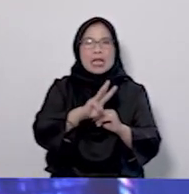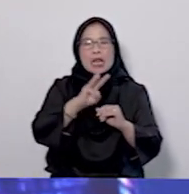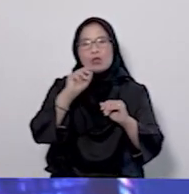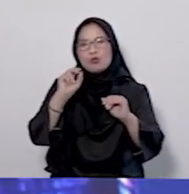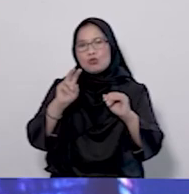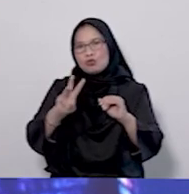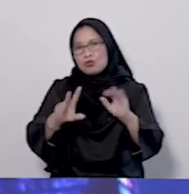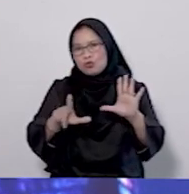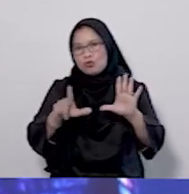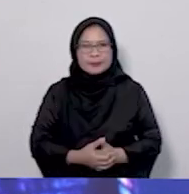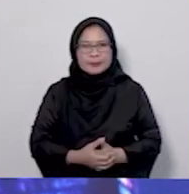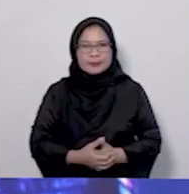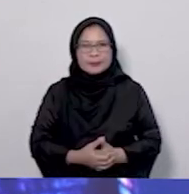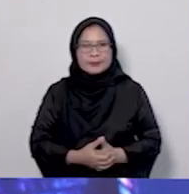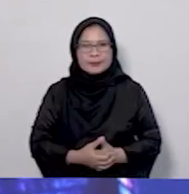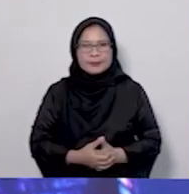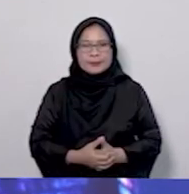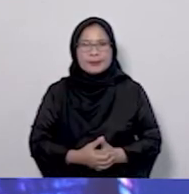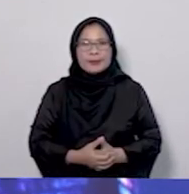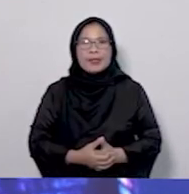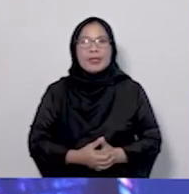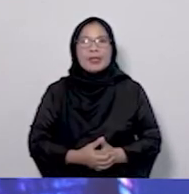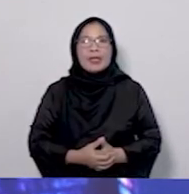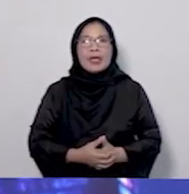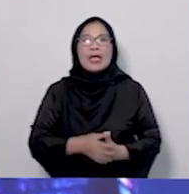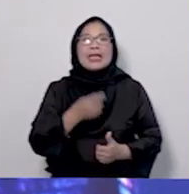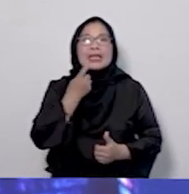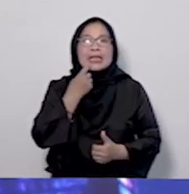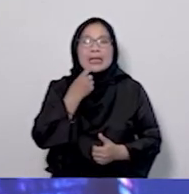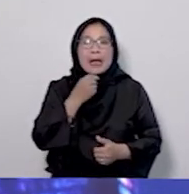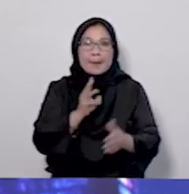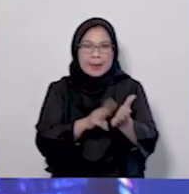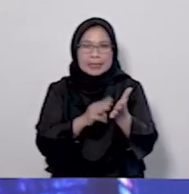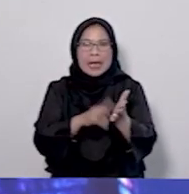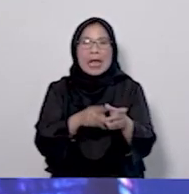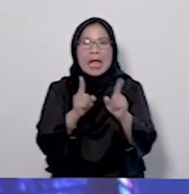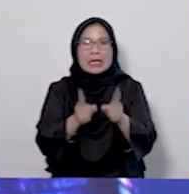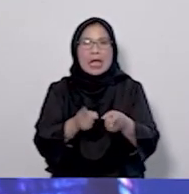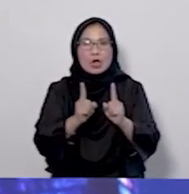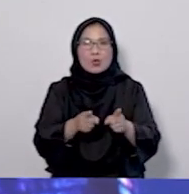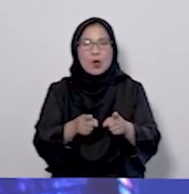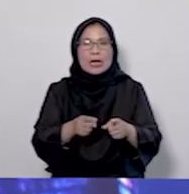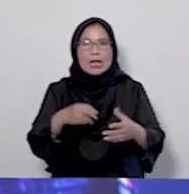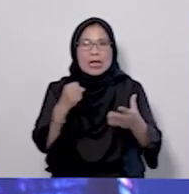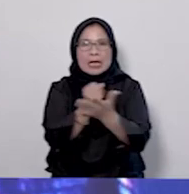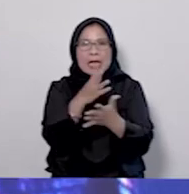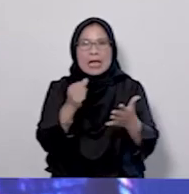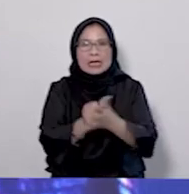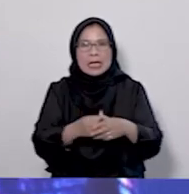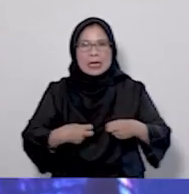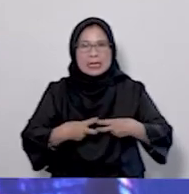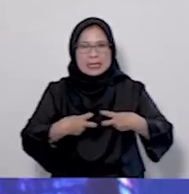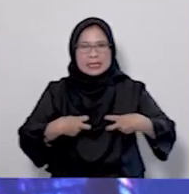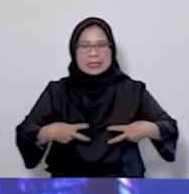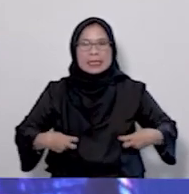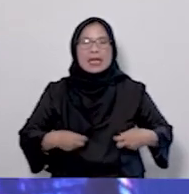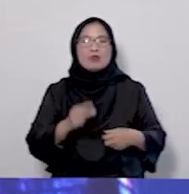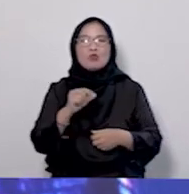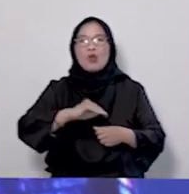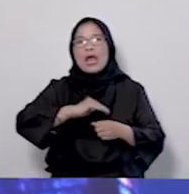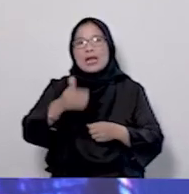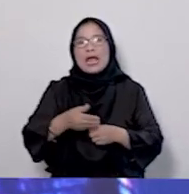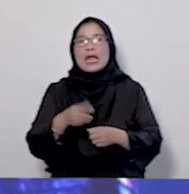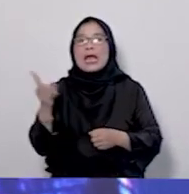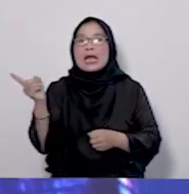5.000 selanjutnya update penanganan perkara gangguan gagal ginjal akut pada anak dari